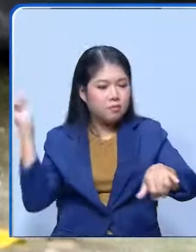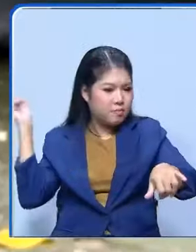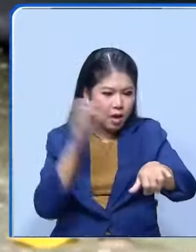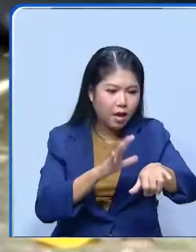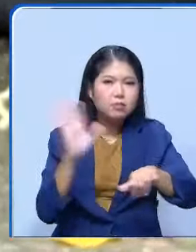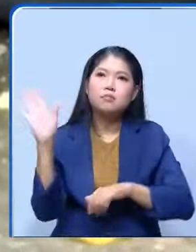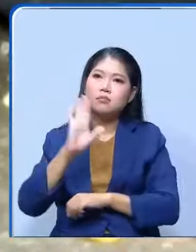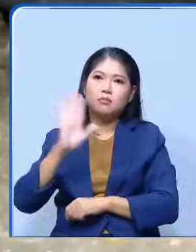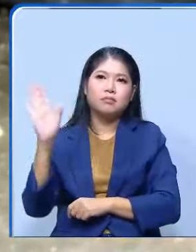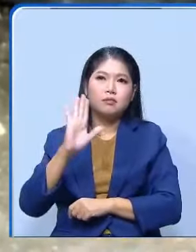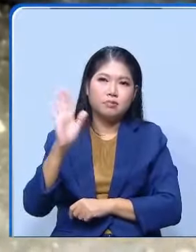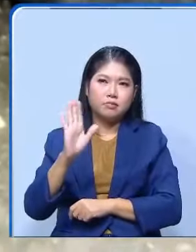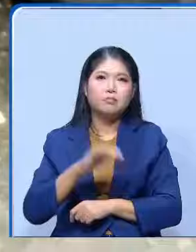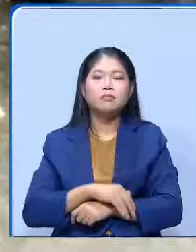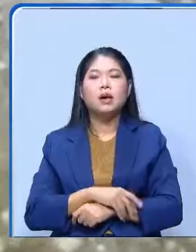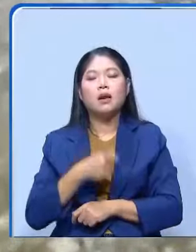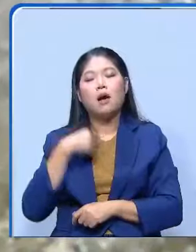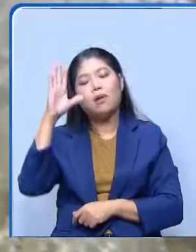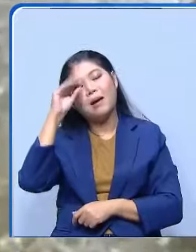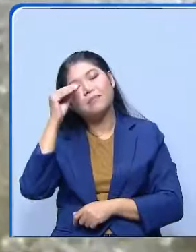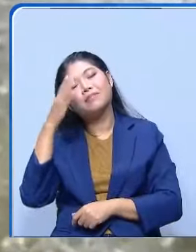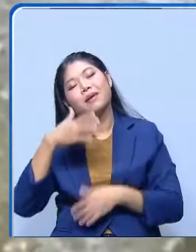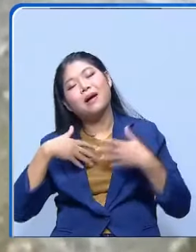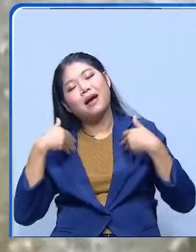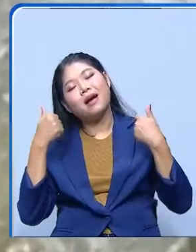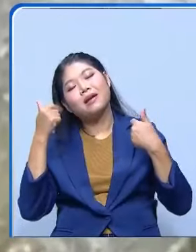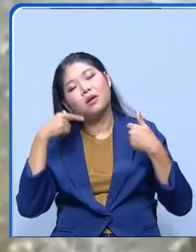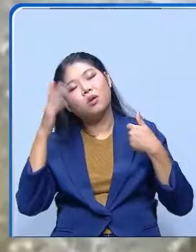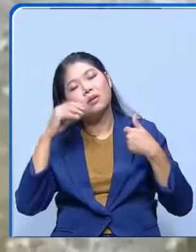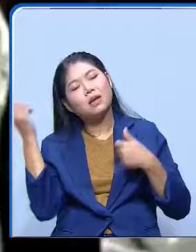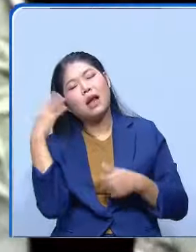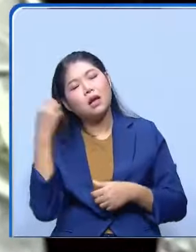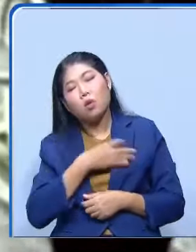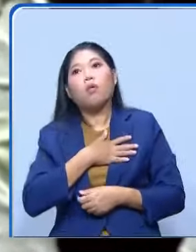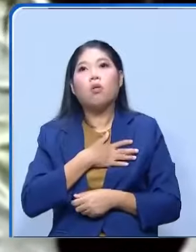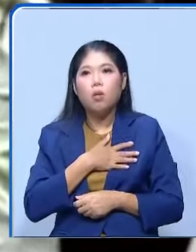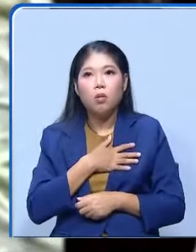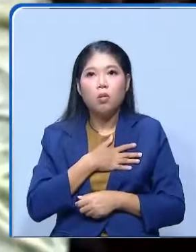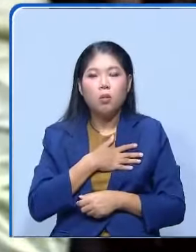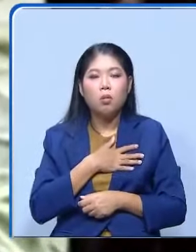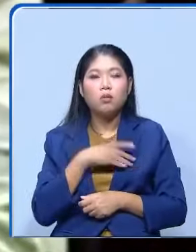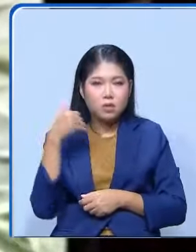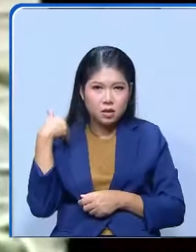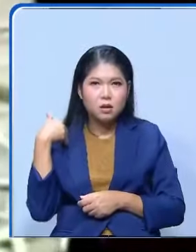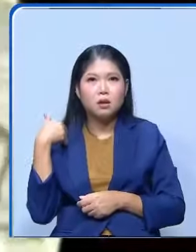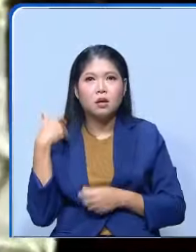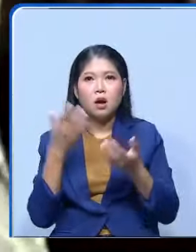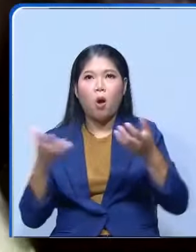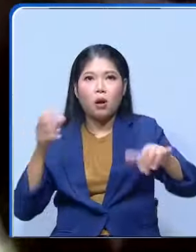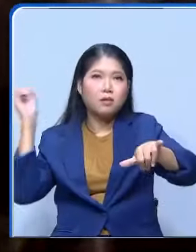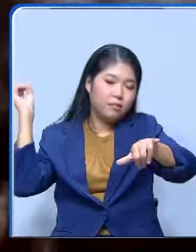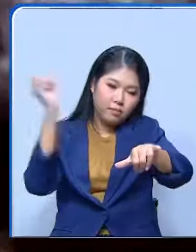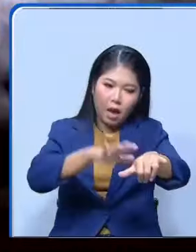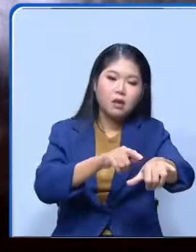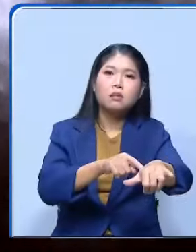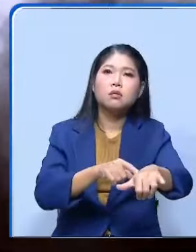ำแบบนี้ อย่างเราเนี่ยบางทียังหลับสบายหลับสนิทอยู่มีคนเสียงดังสะดุ้งตื่นเราก็ตกใจเหมือนกัน เอาอะไรมาปาใส่แบบนี้ได้ไงเจ็บนะ